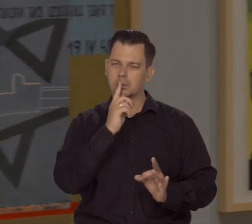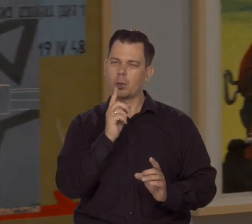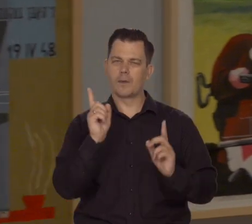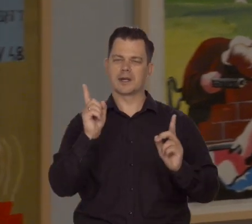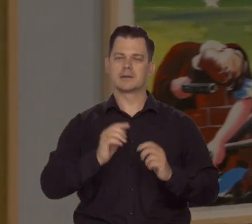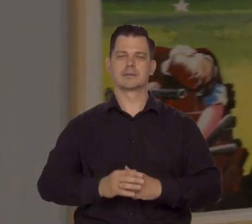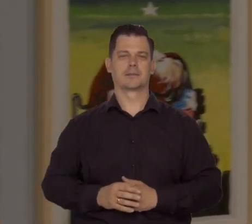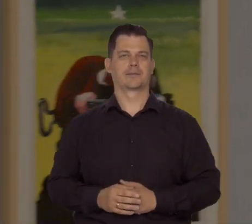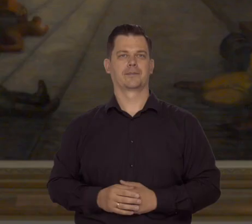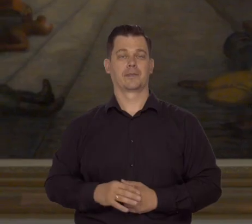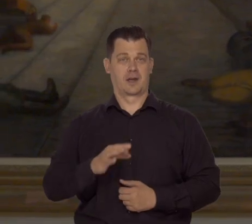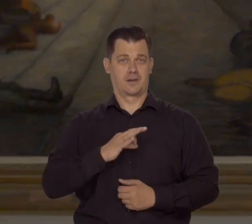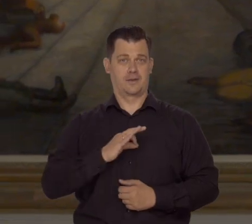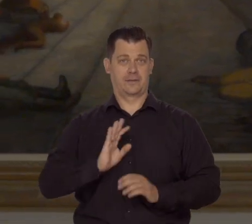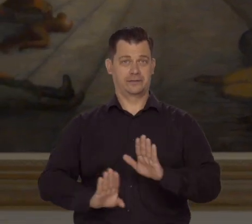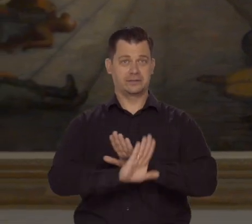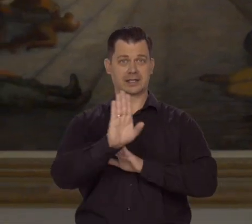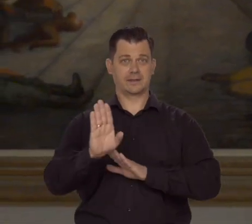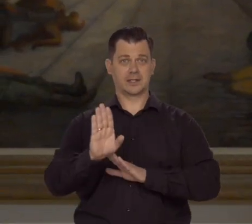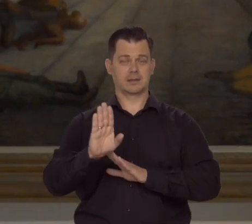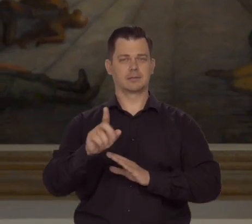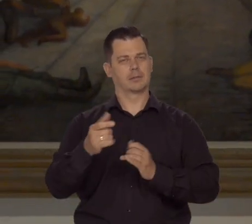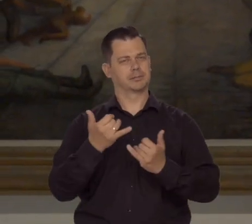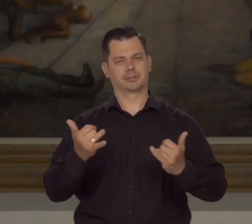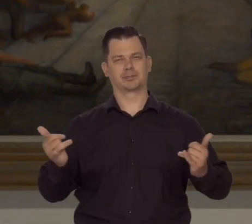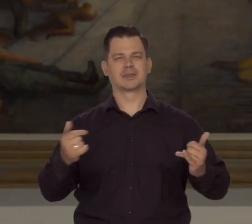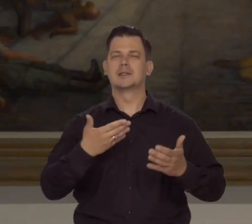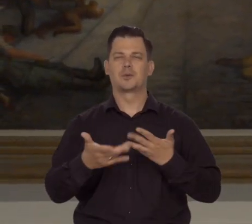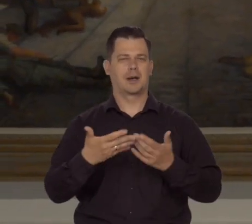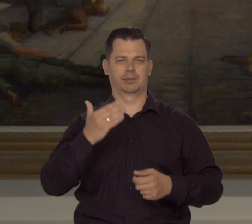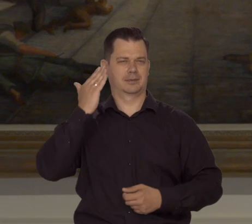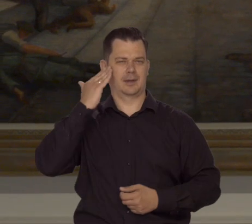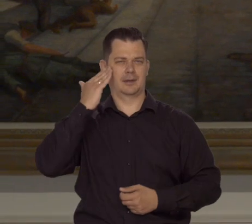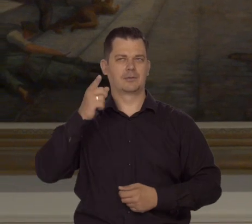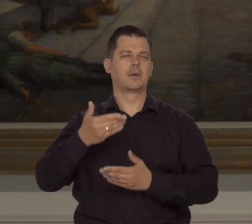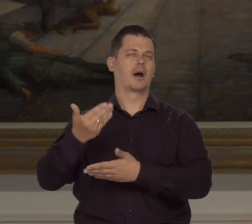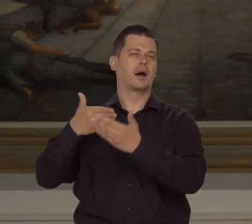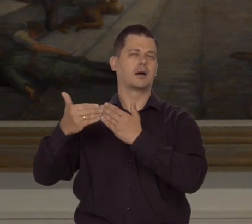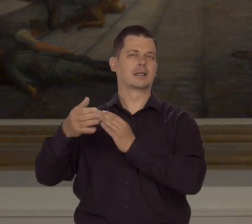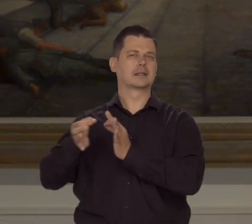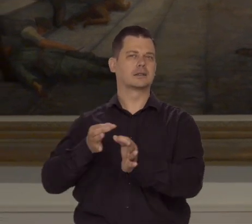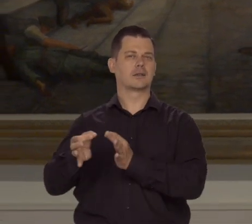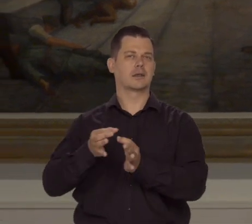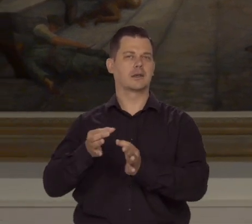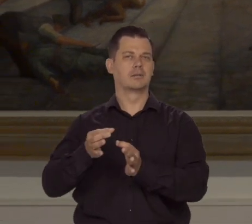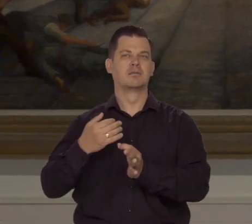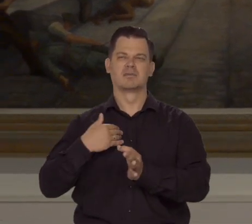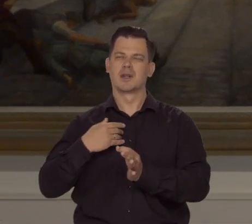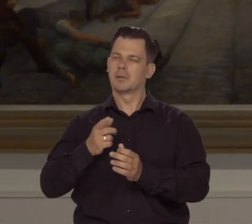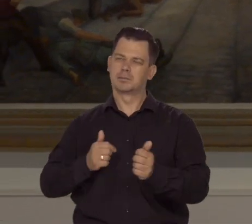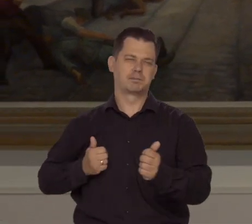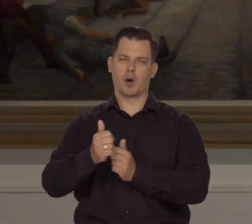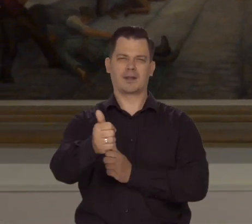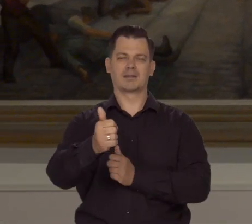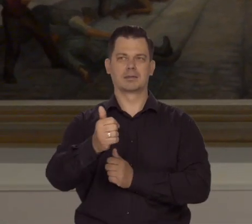większą uwagą. Na naszej wystawie pokazujemy inne, słabo zbadane oblicze przeszłości i zdecydowanie